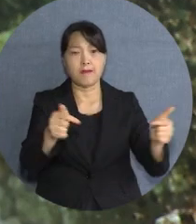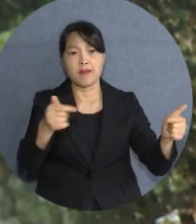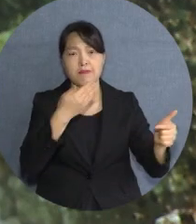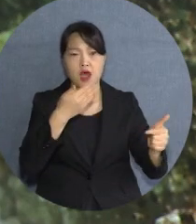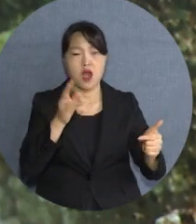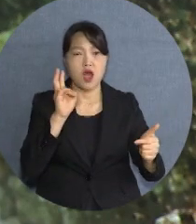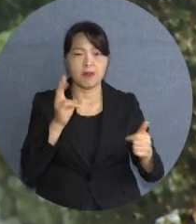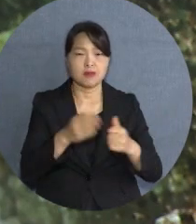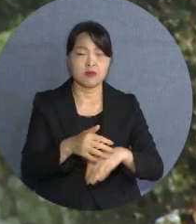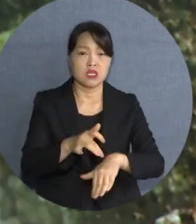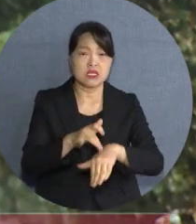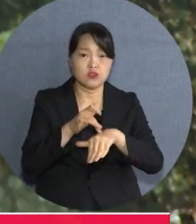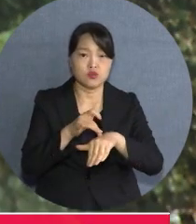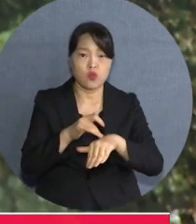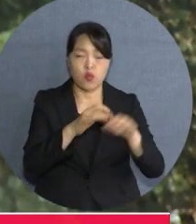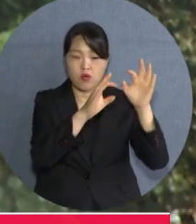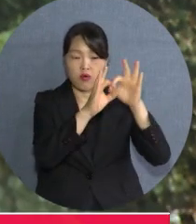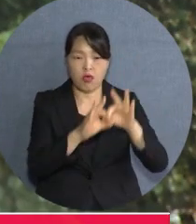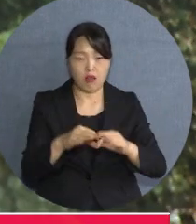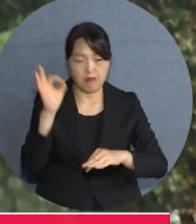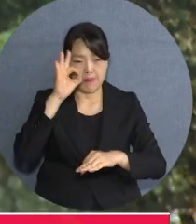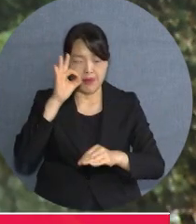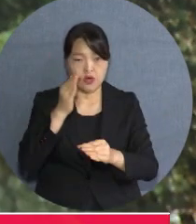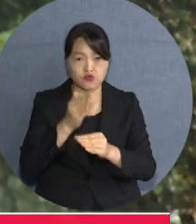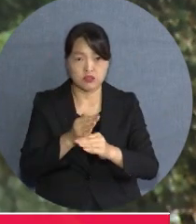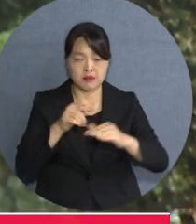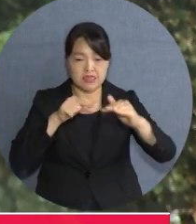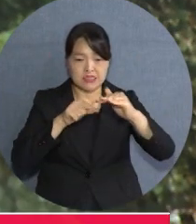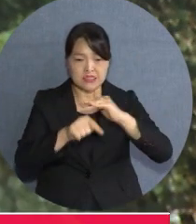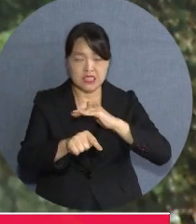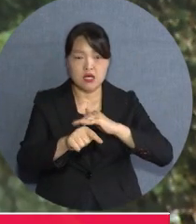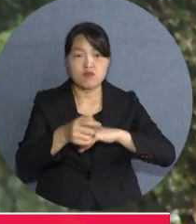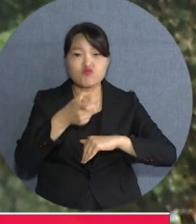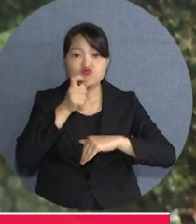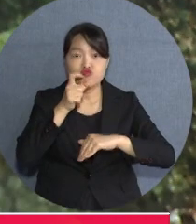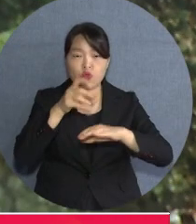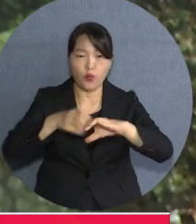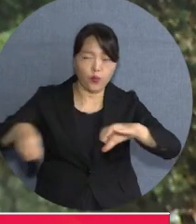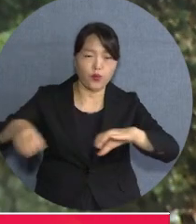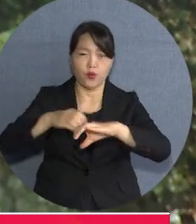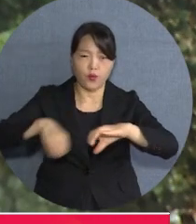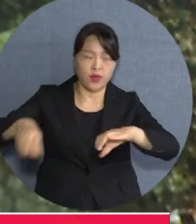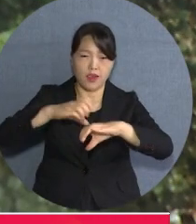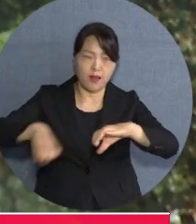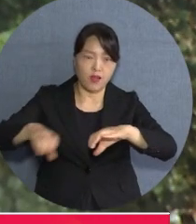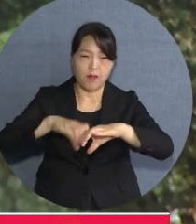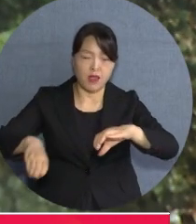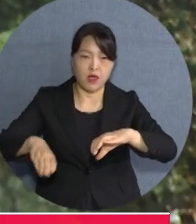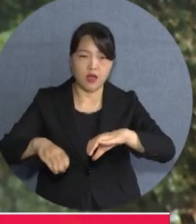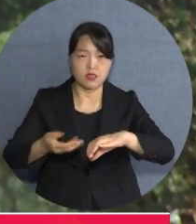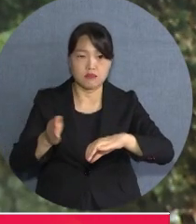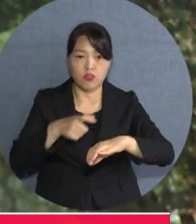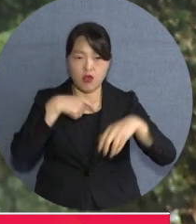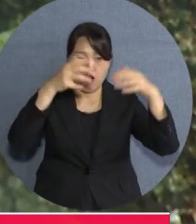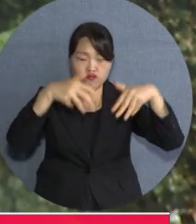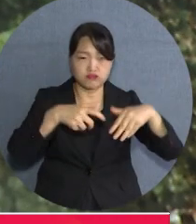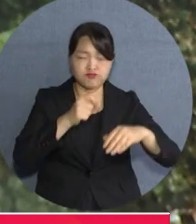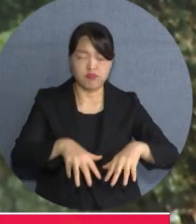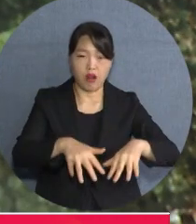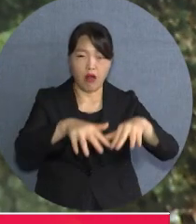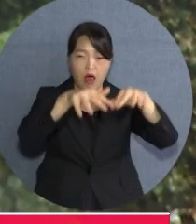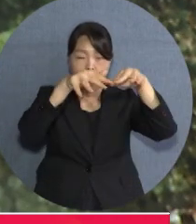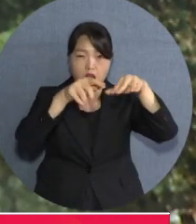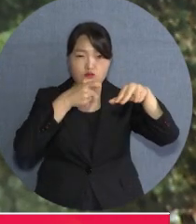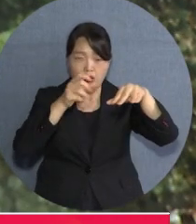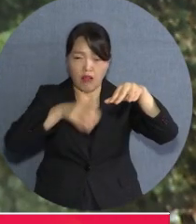같고요. 또 실종자 수색이 진행되면서 지하차도 배수 작업도 함께 진행이 되고 있는데, 워낙 지하차도에 찬 물의 양이